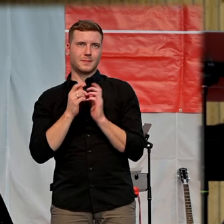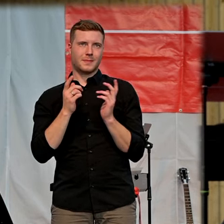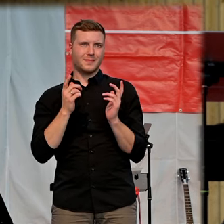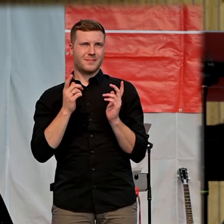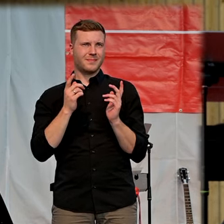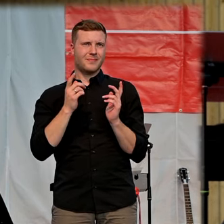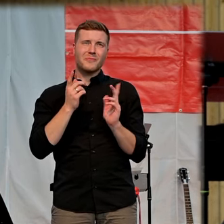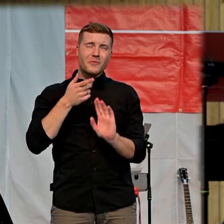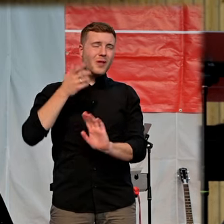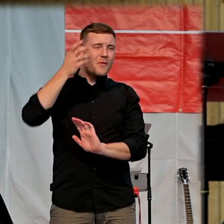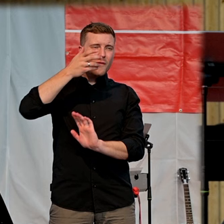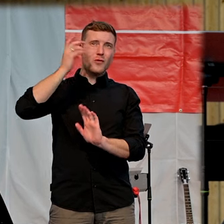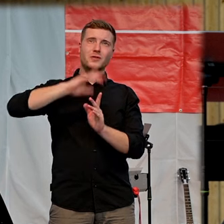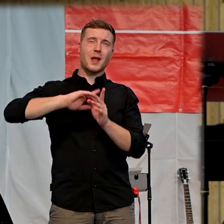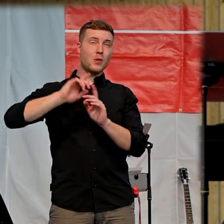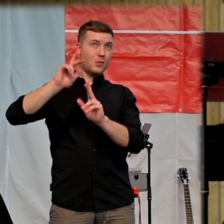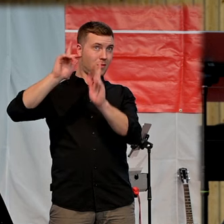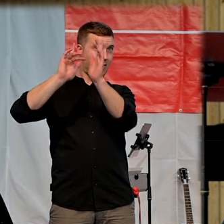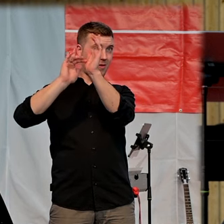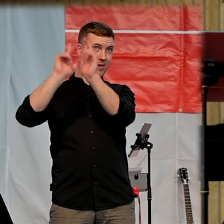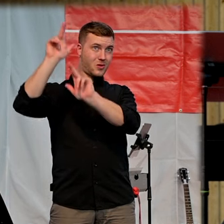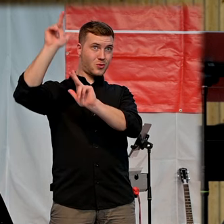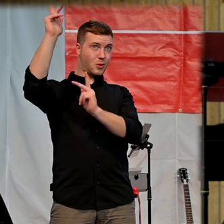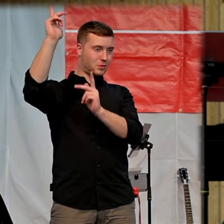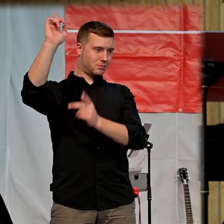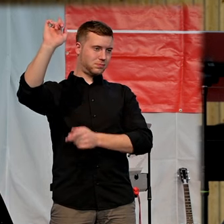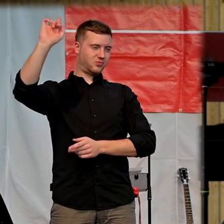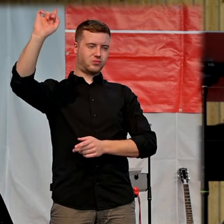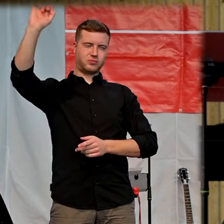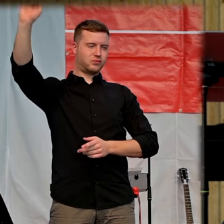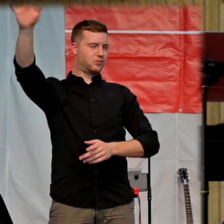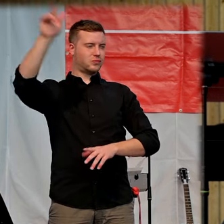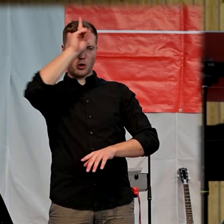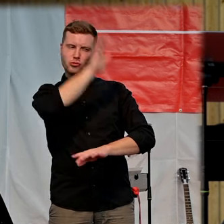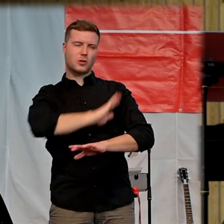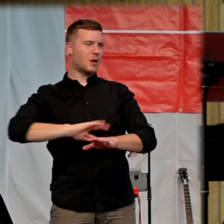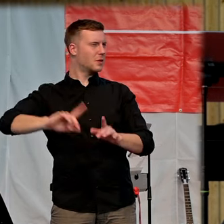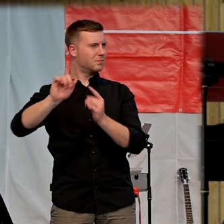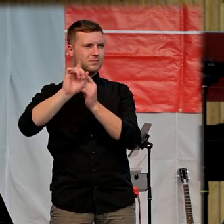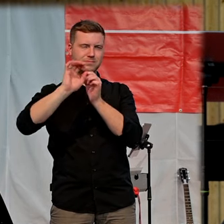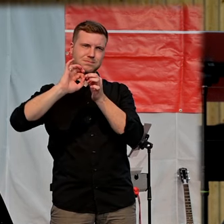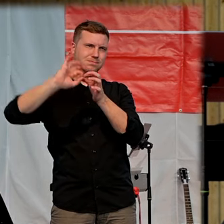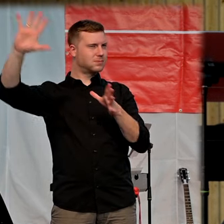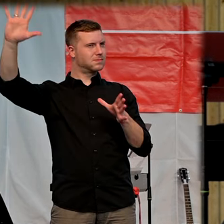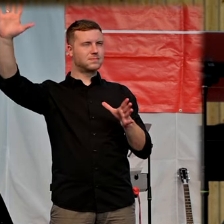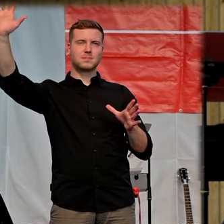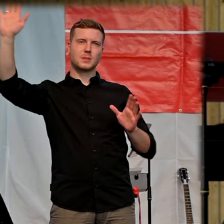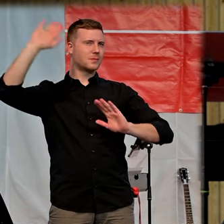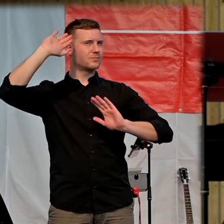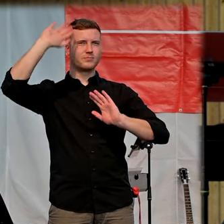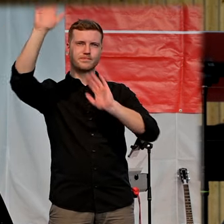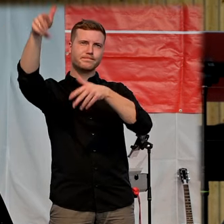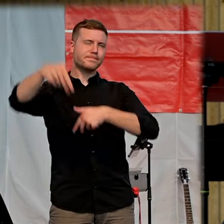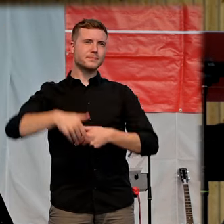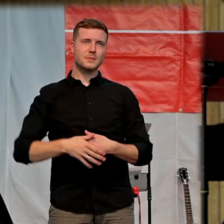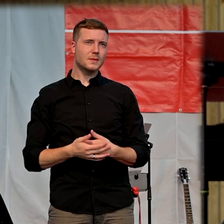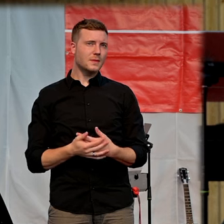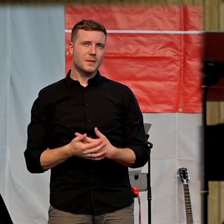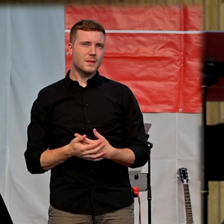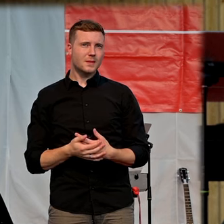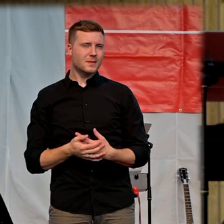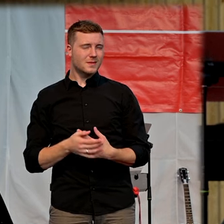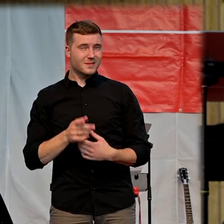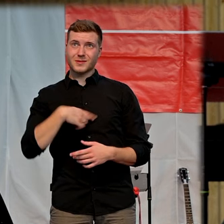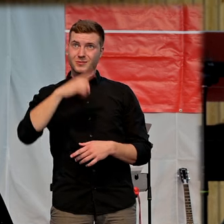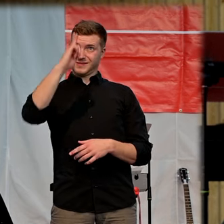uns abgewandt, von unserem Land, von dieser Erde? Zieht er sich zurück, weil er es mit uns nicht